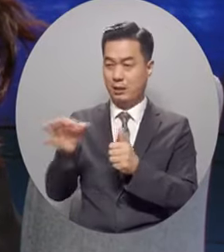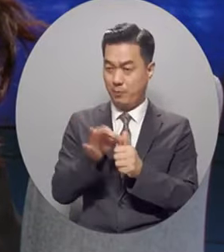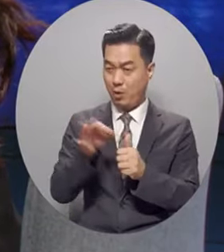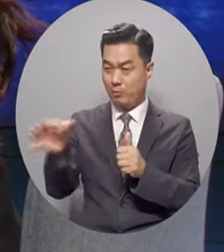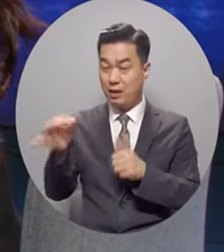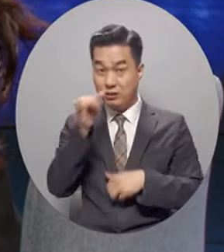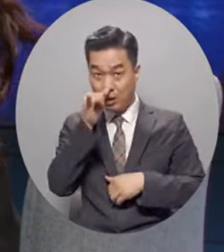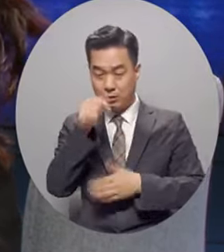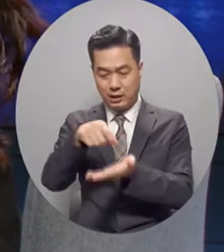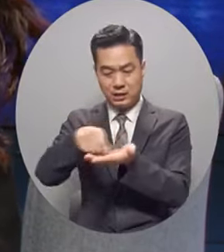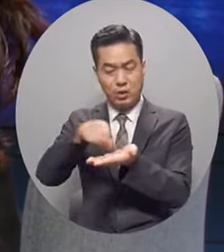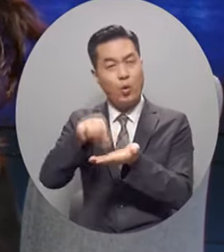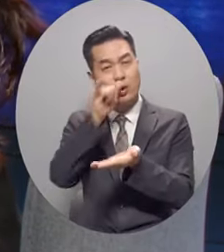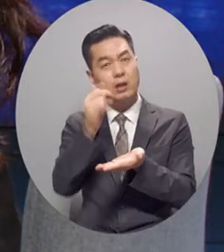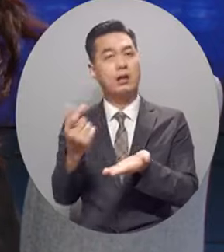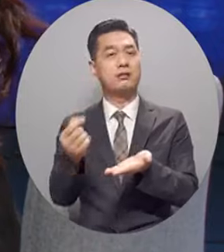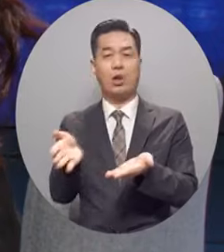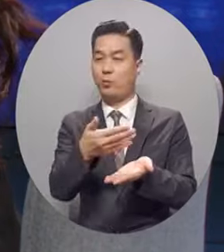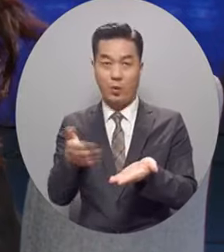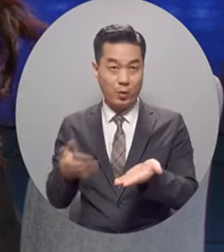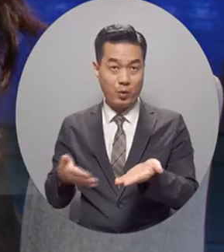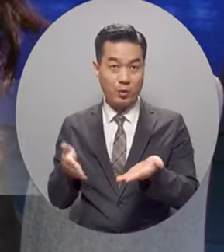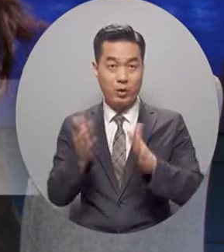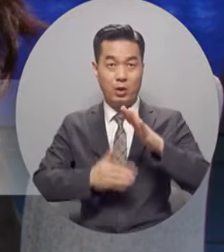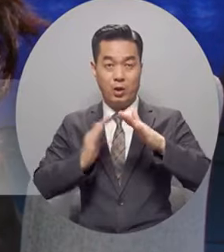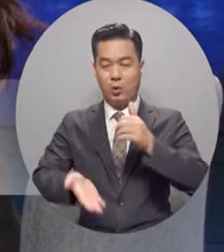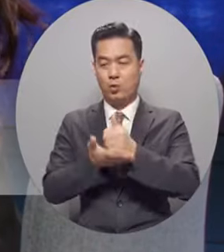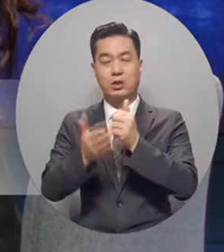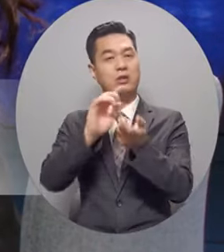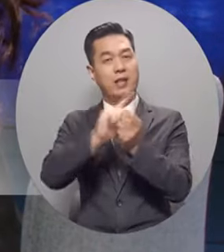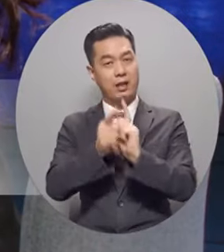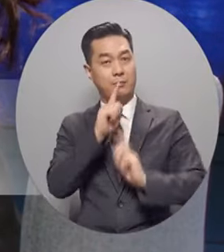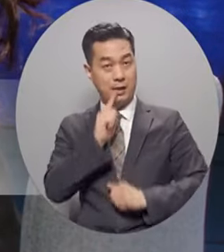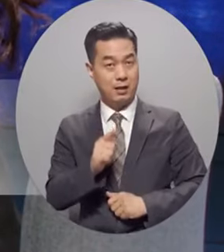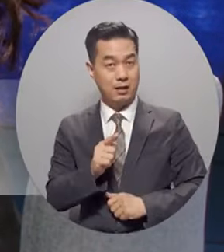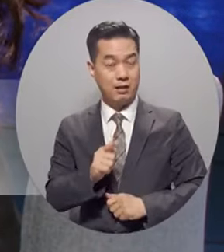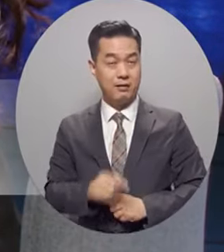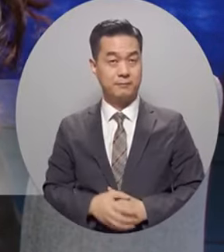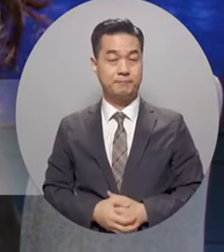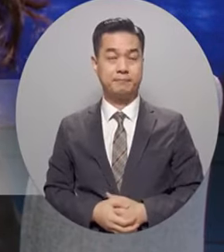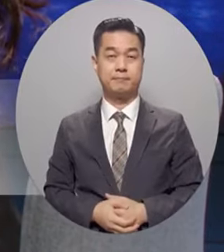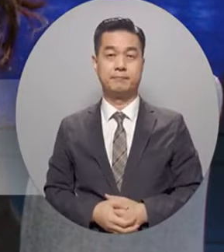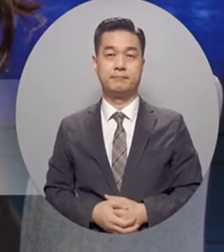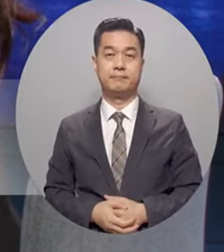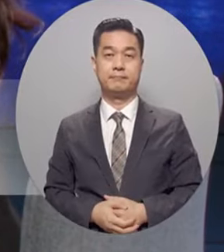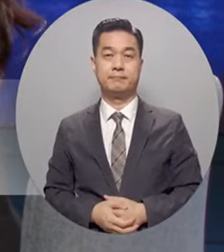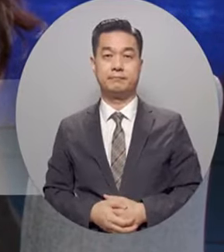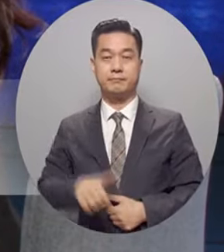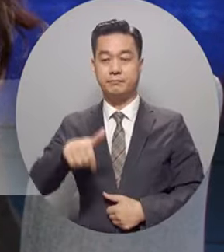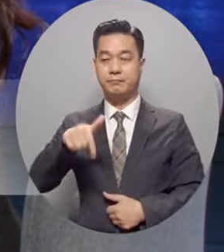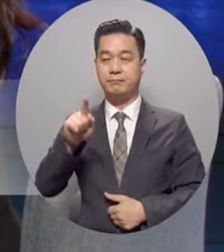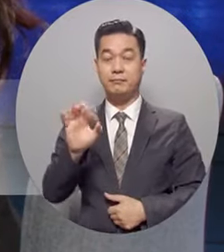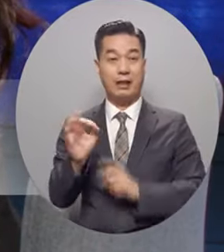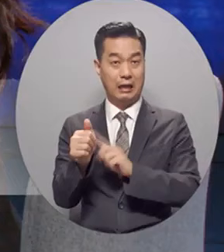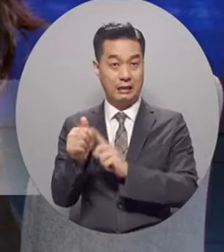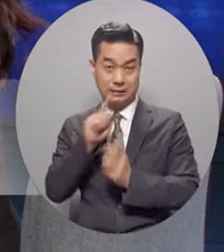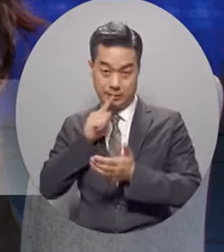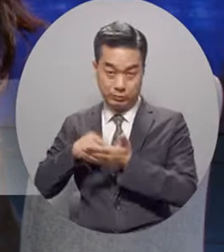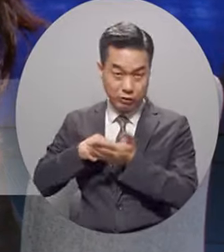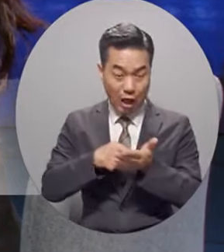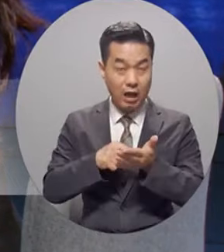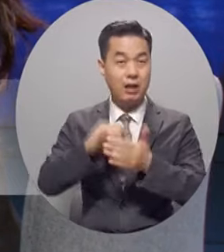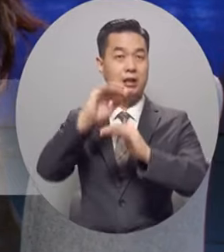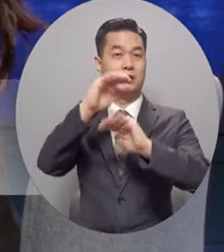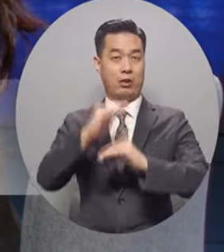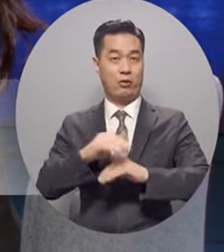기록이 남았을 텐데 그런게 없고 뭐 공천 대가다 뭐 이런 주장을 하고 있는 거죠 자 그리고 강씨가 주장하는 이런 내용들이